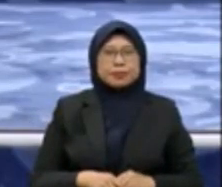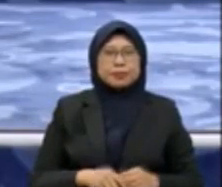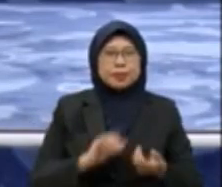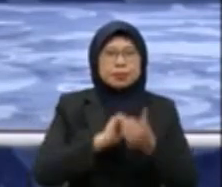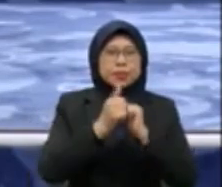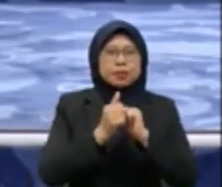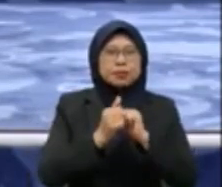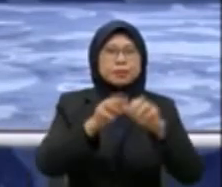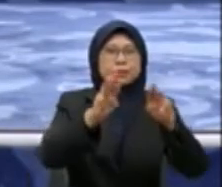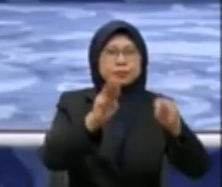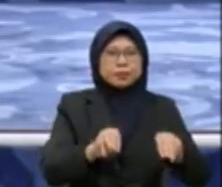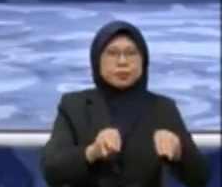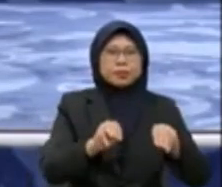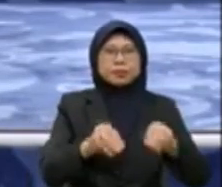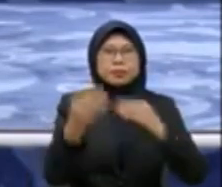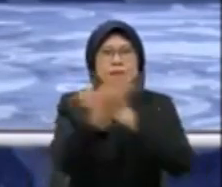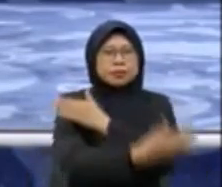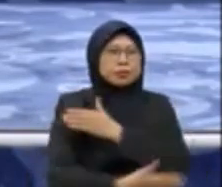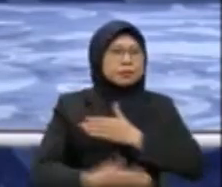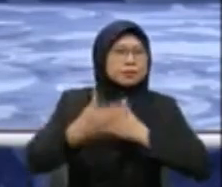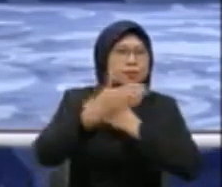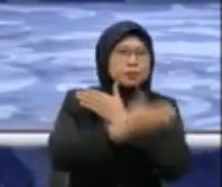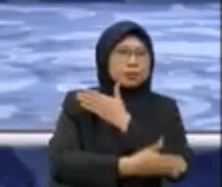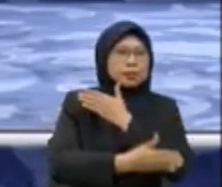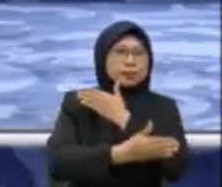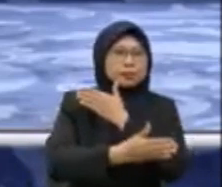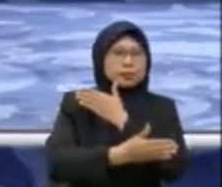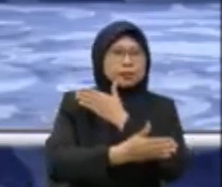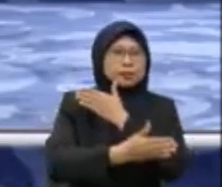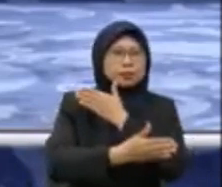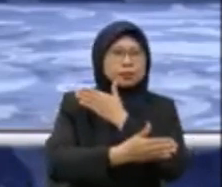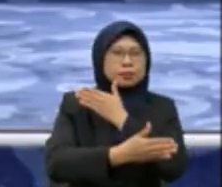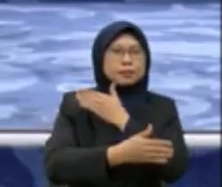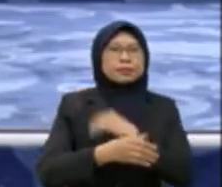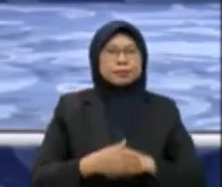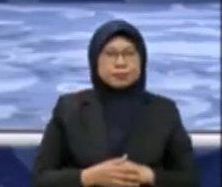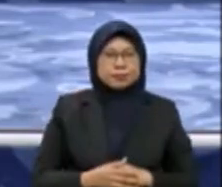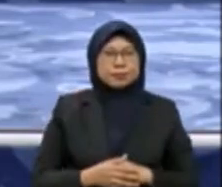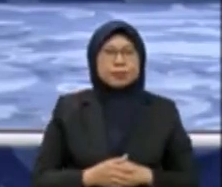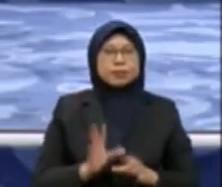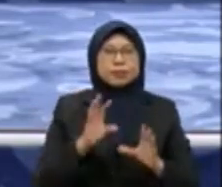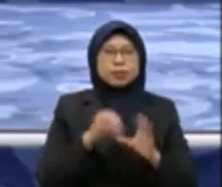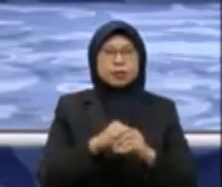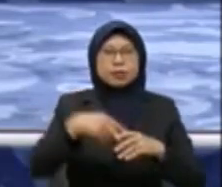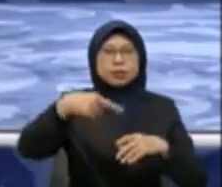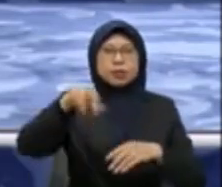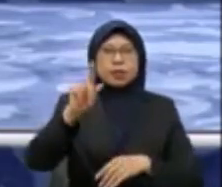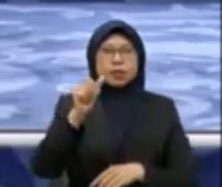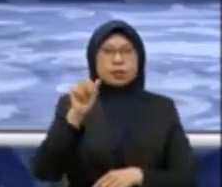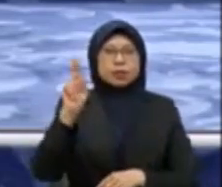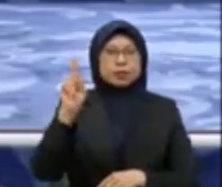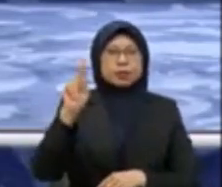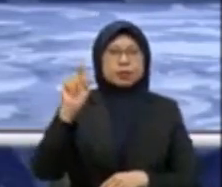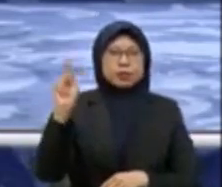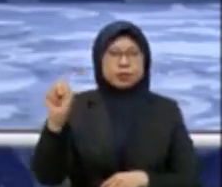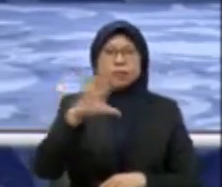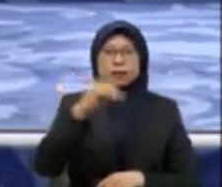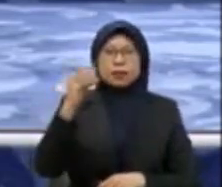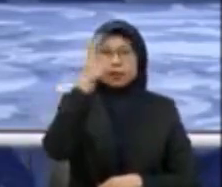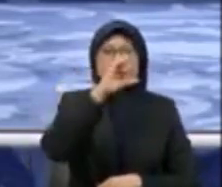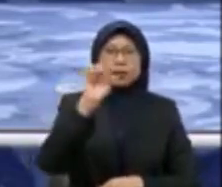Krisis kemanusiaan dari negara serantau memberi tempias. Ini termasuk pelarian dan pencari suaka di